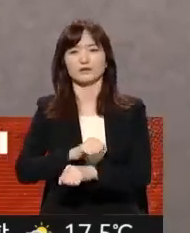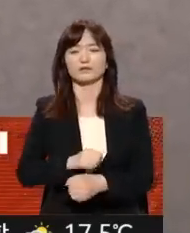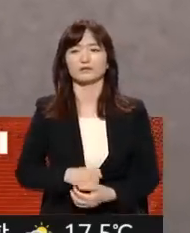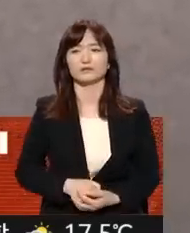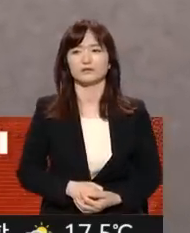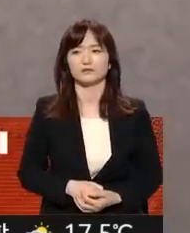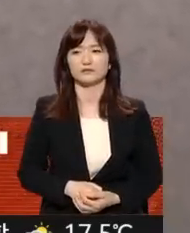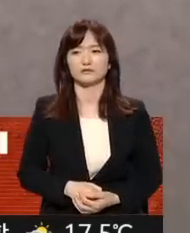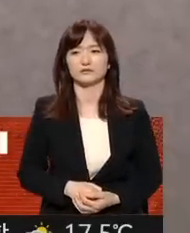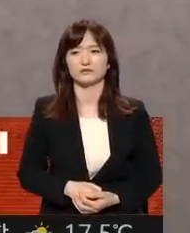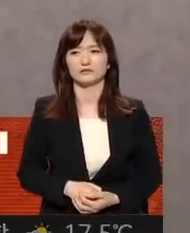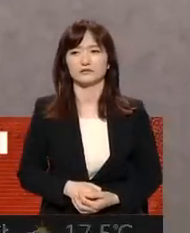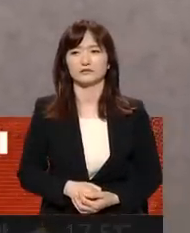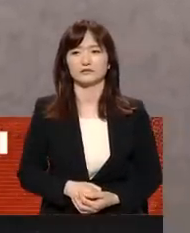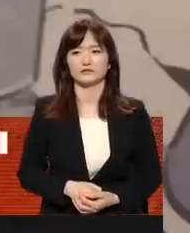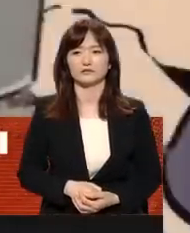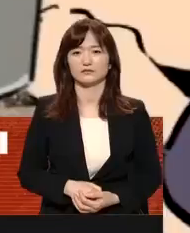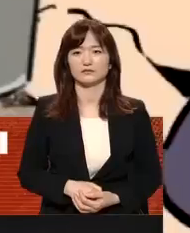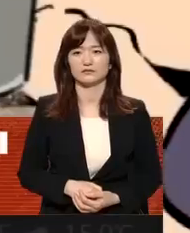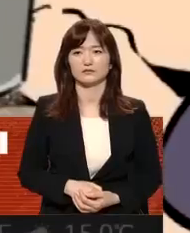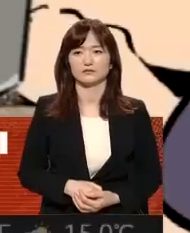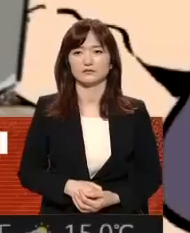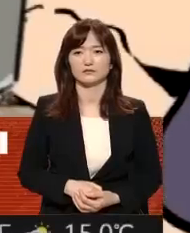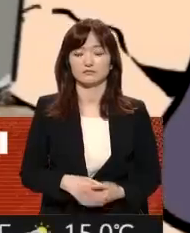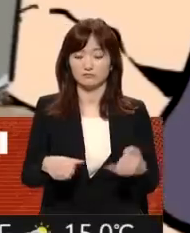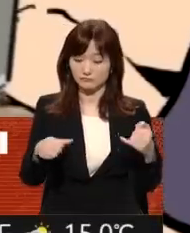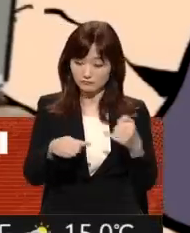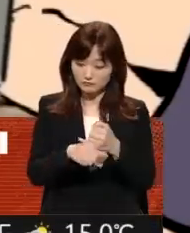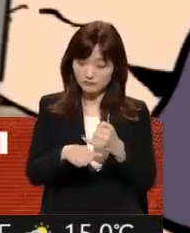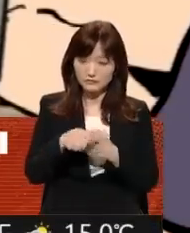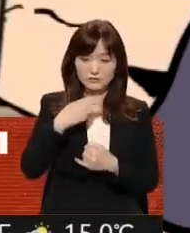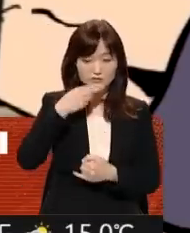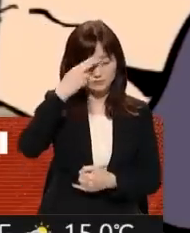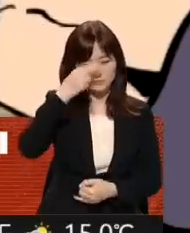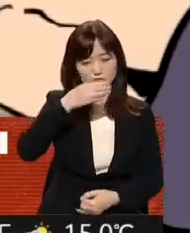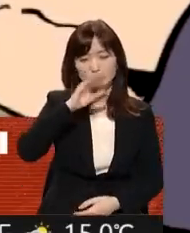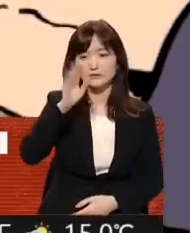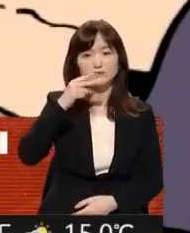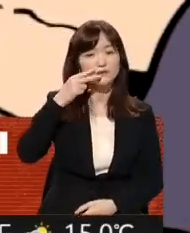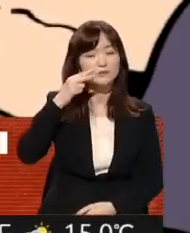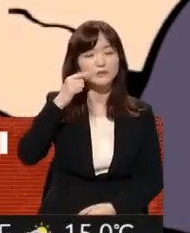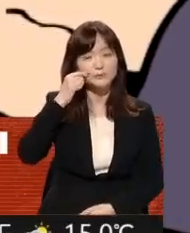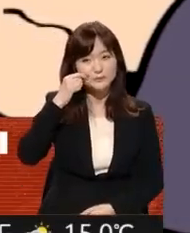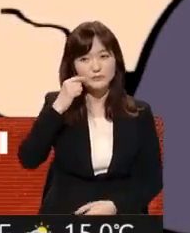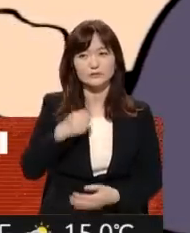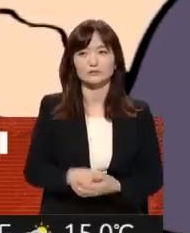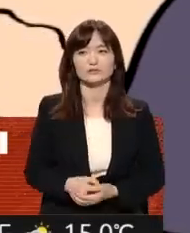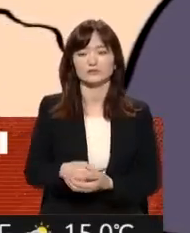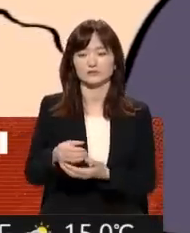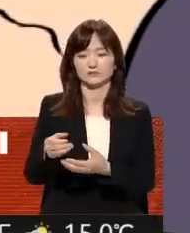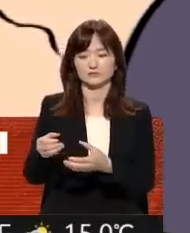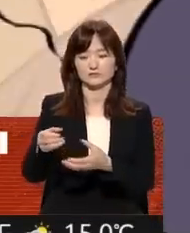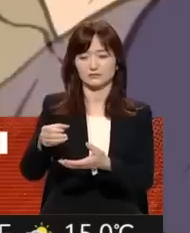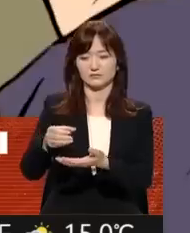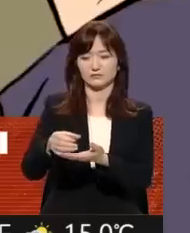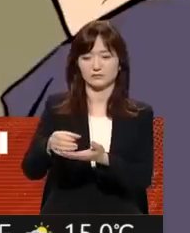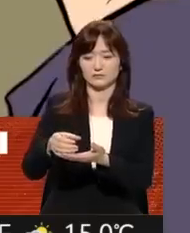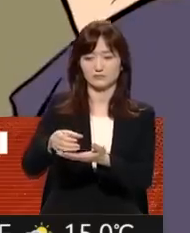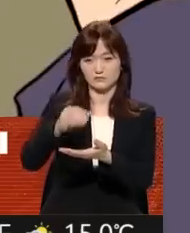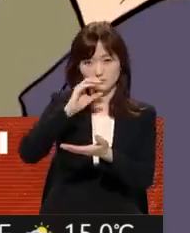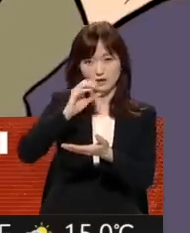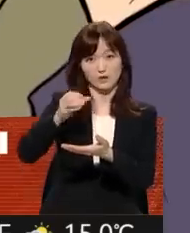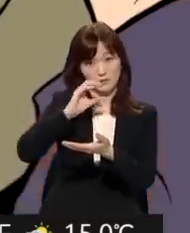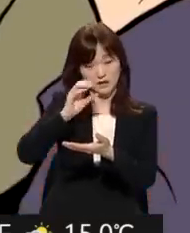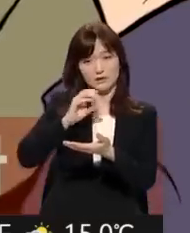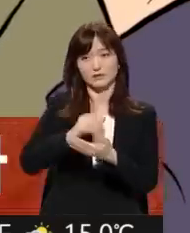하냐고 하면서 술을 계속 권합니다. 난 분명 사귈 때는 술, 담배 못 하는데. 그건 넙죽넙죽 받아 먹어요. 그래서 불안한데 넙죽넙죽